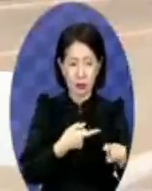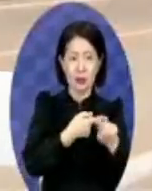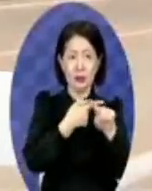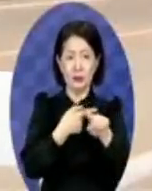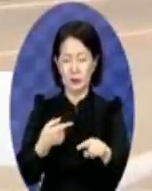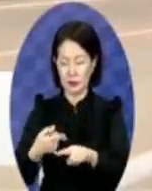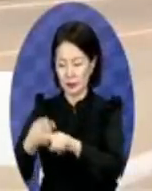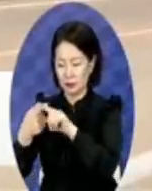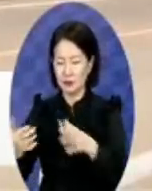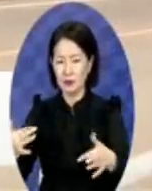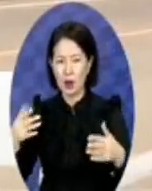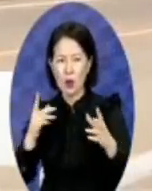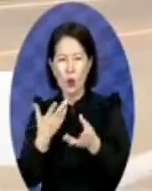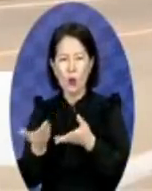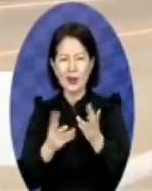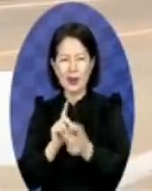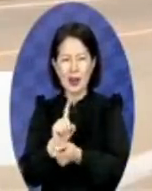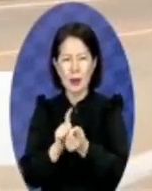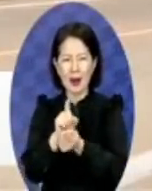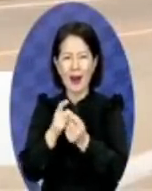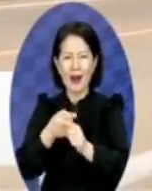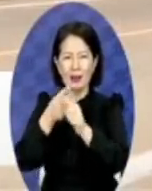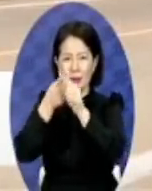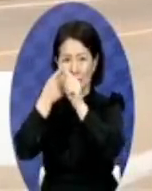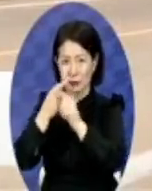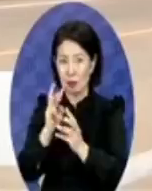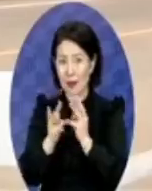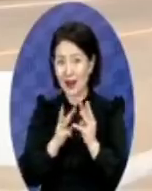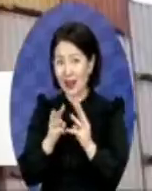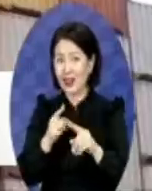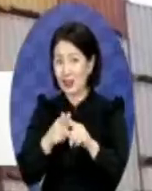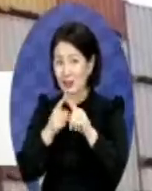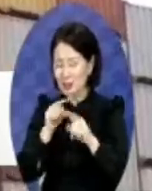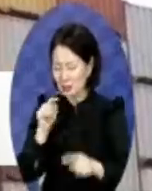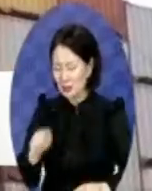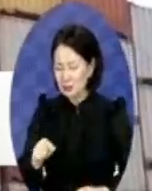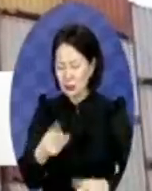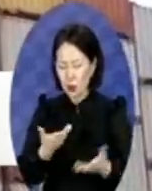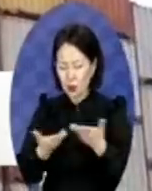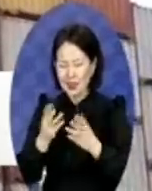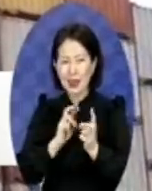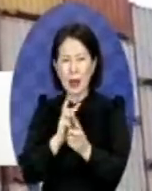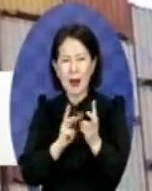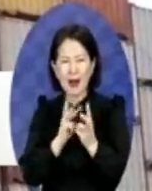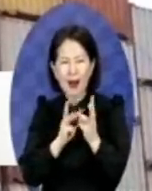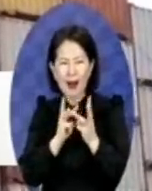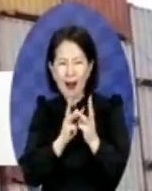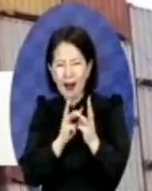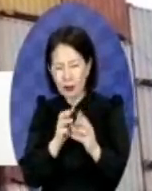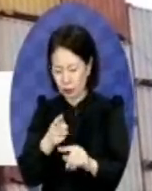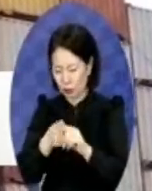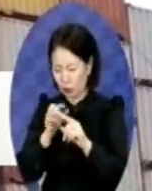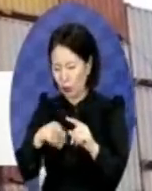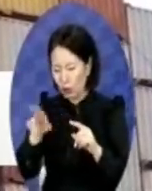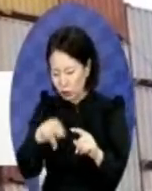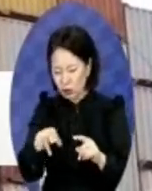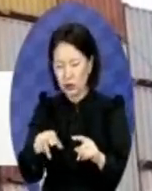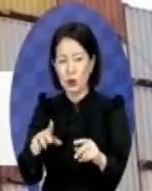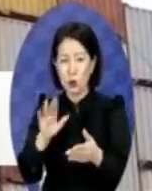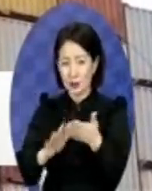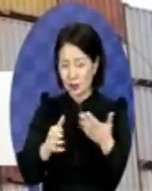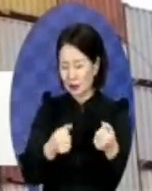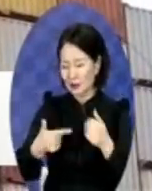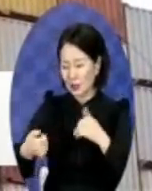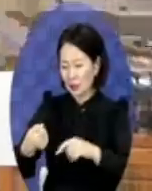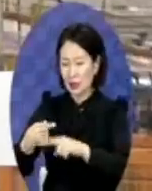маргаан нэлээд дамжирлаа. А дэлхийд тэргүүлэх эдийн засгтаа хоёр улс худалдааны маргаанаас болж аль алинаасаа худалдаж авдаг бараа бүтээгдэхүүнд өндөр